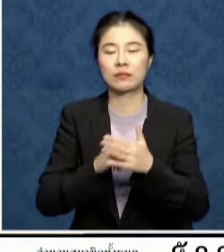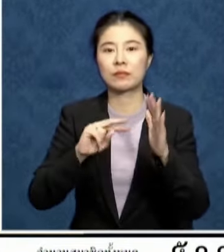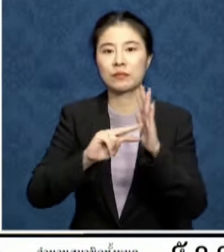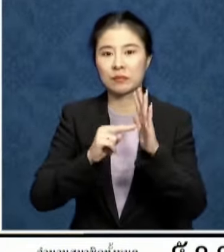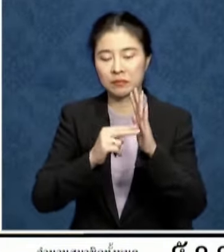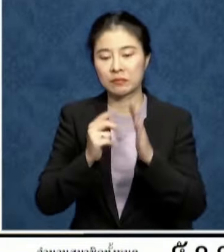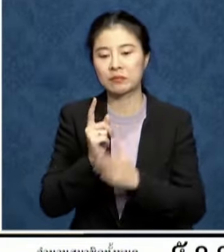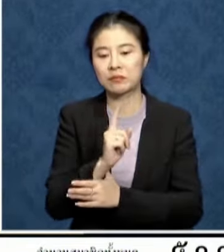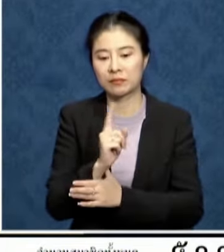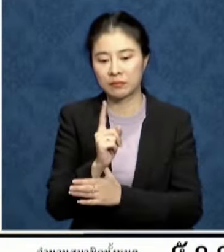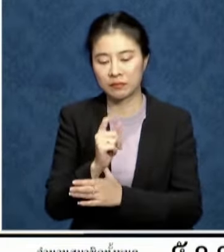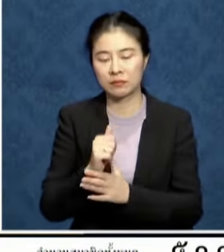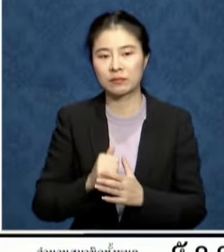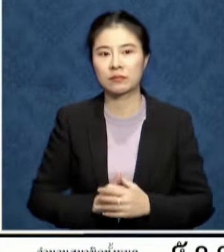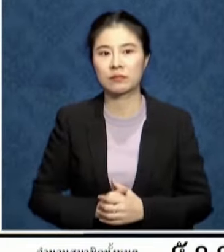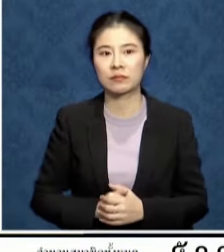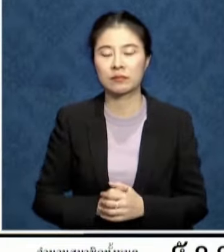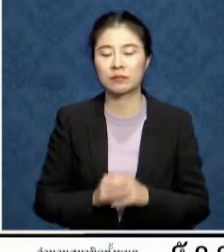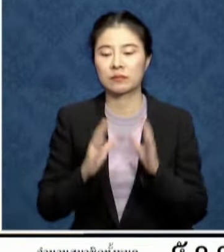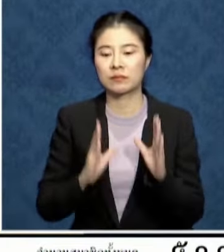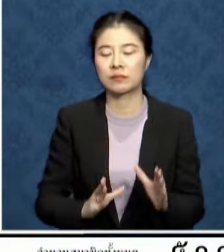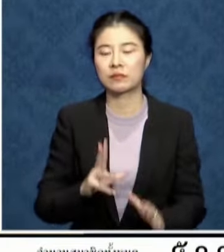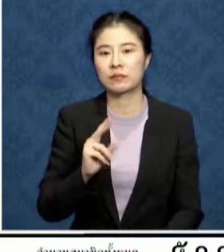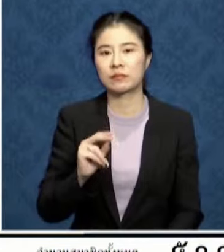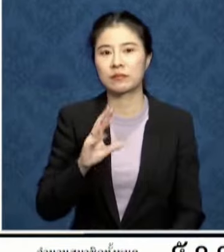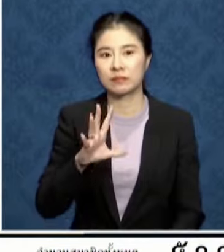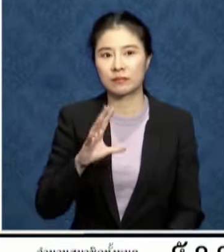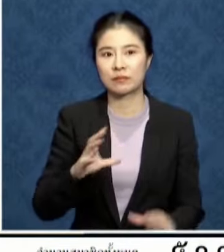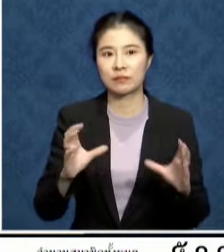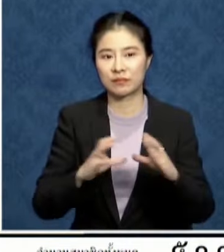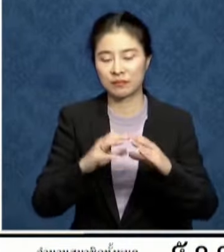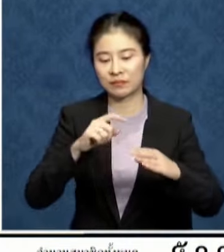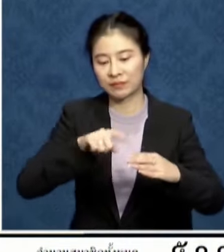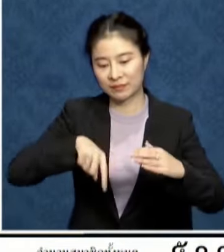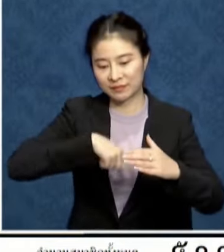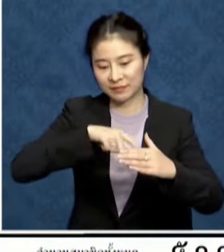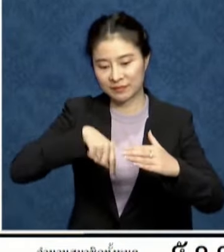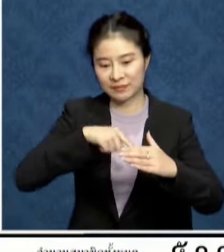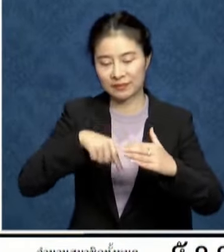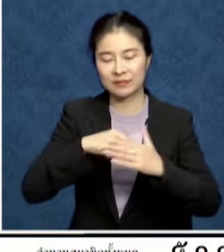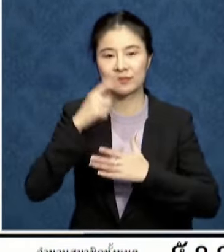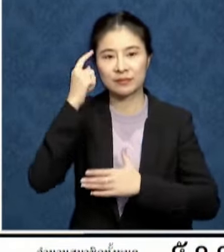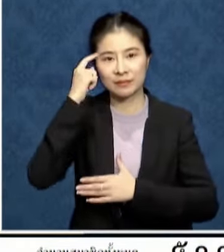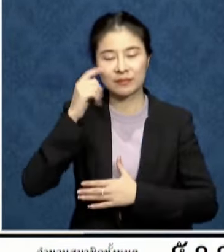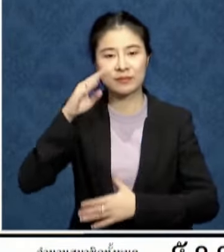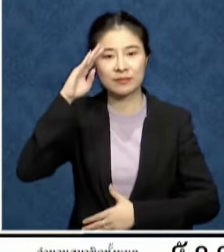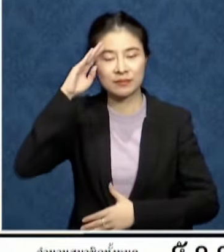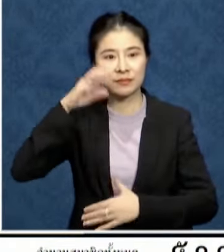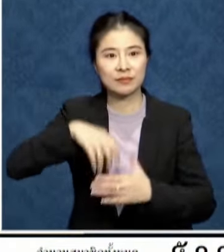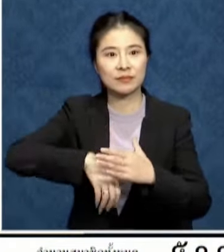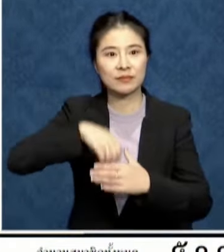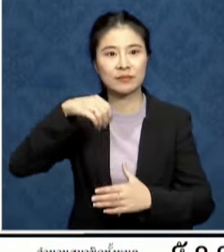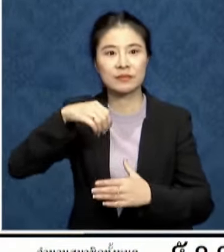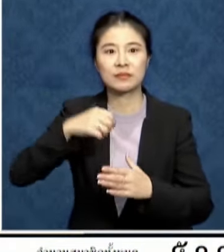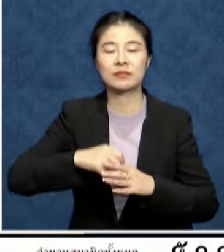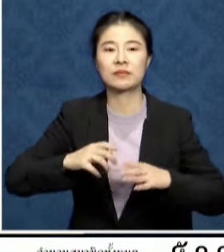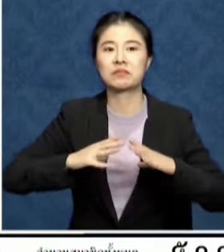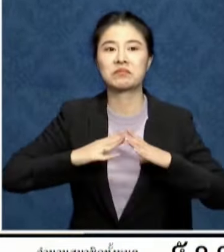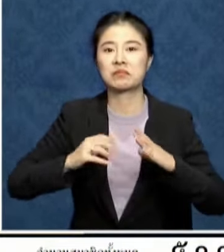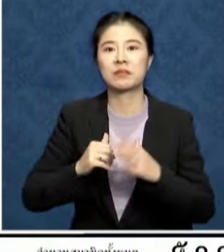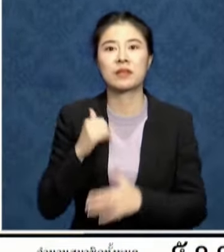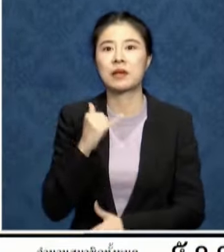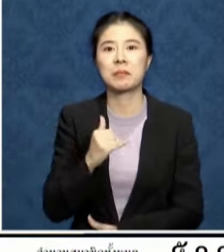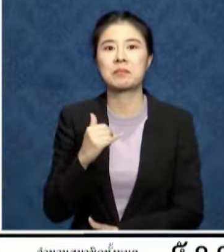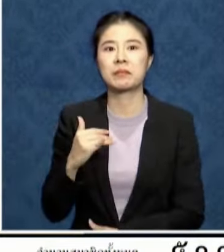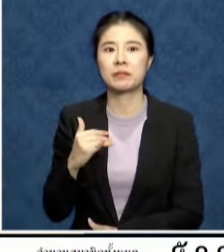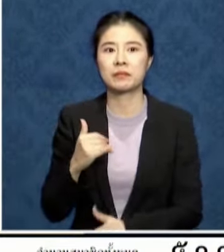ำเร็จครับนั่นหมายความว่า35คนในกลุ่มพวกเขาที่ความจริงแล้วมีความเห็นเรื่องการเกณฑ์อาหารนะครับแต่ใช้วิธีนอนอยู่บ้านเพื่อไม่ออกมาใ